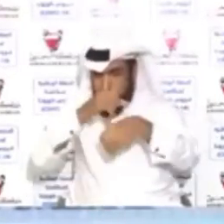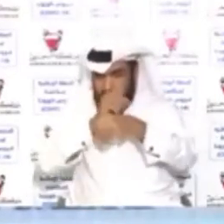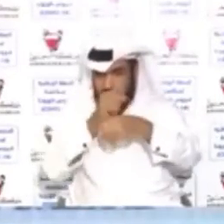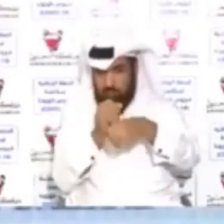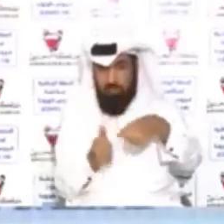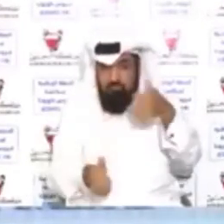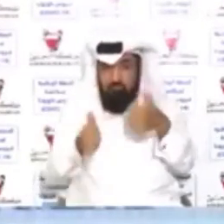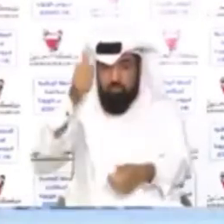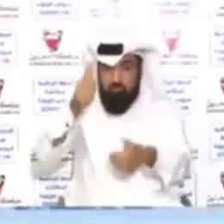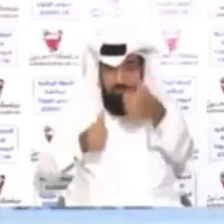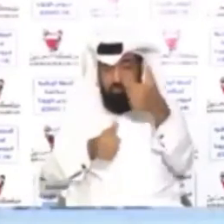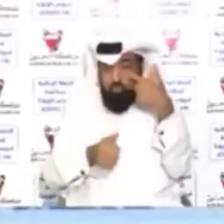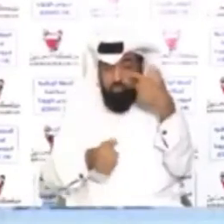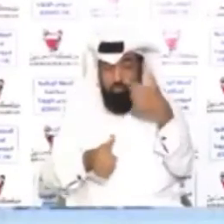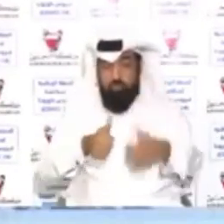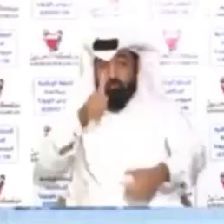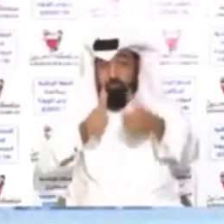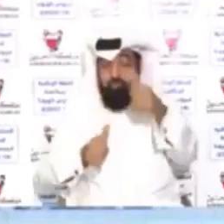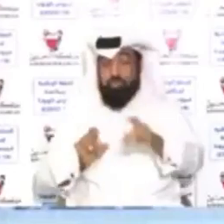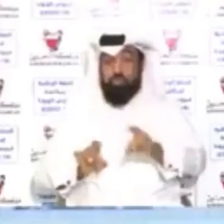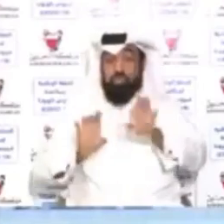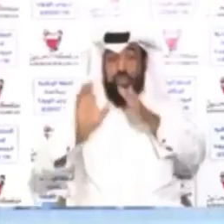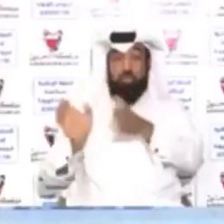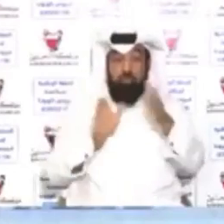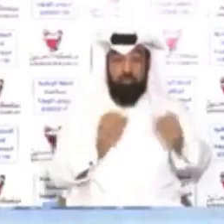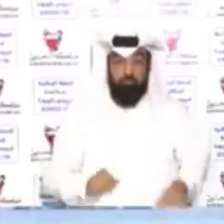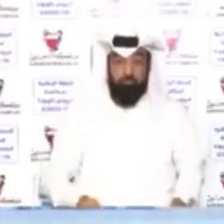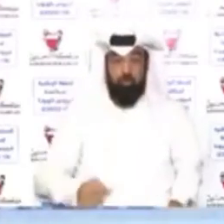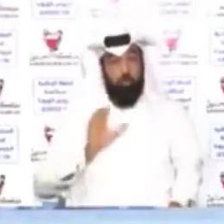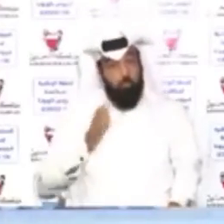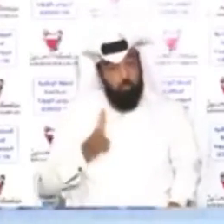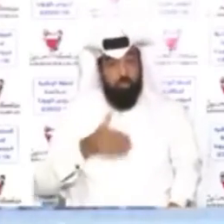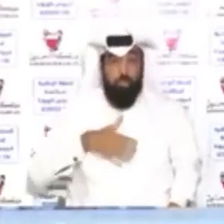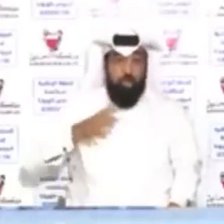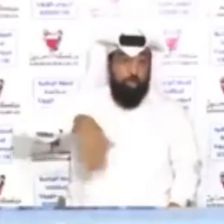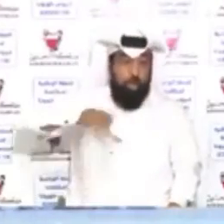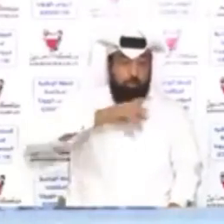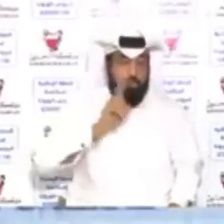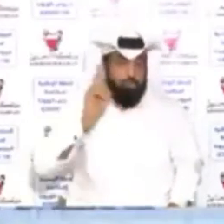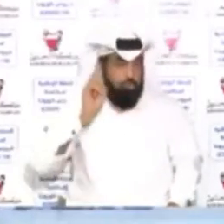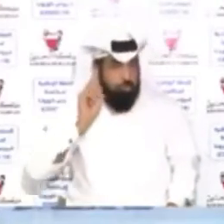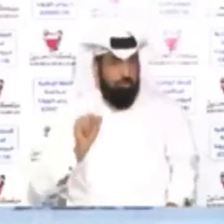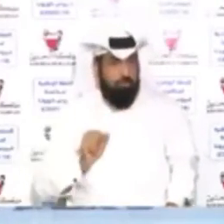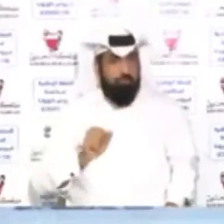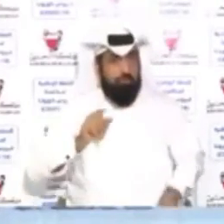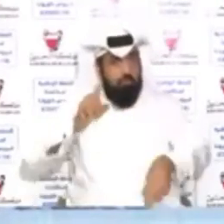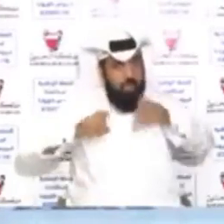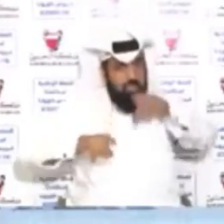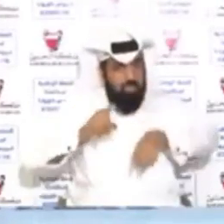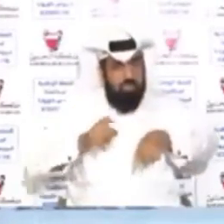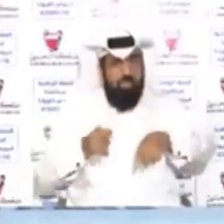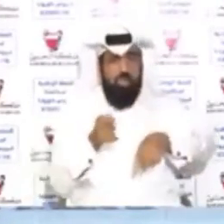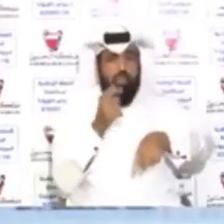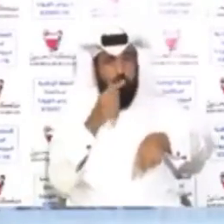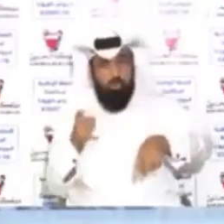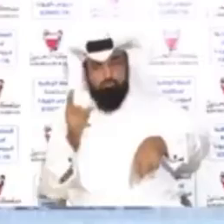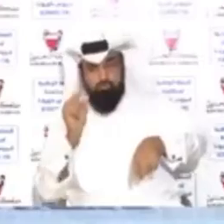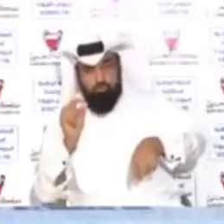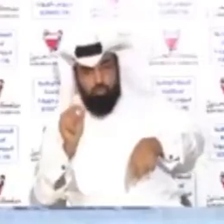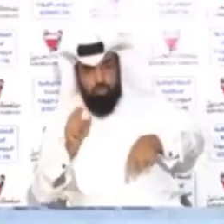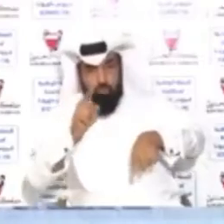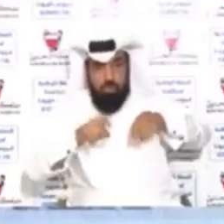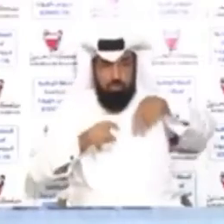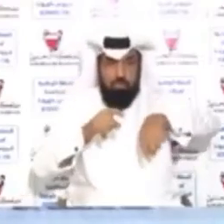19. فبعض الدراسات الأولية اللي أصدرت ويمكن سمعنا عنها كانت في الولايات المتحدة الأمريكية، اللي أثبتت إن هذا الدواء له